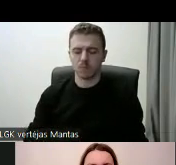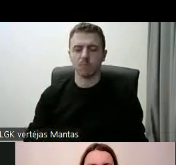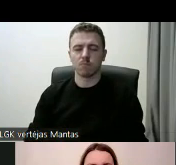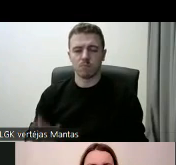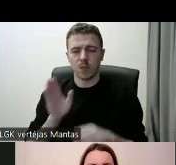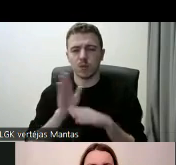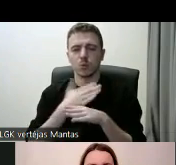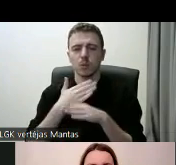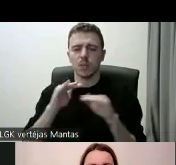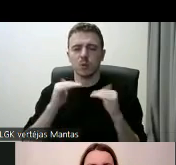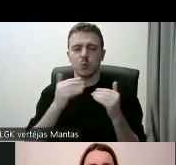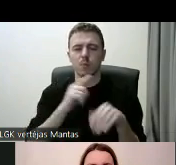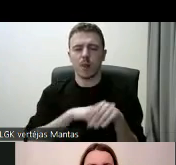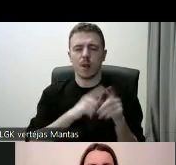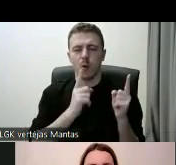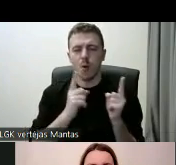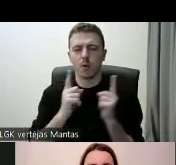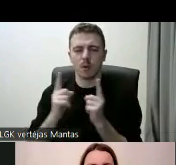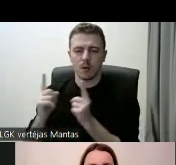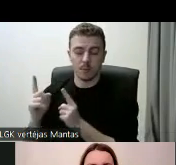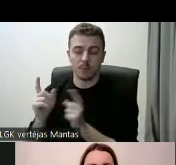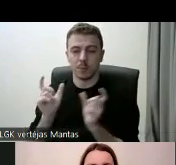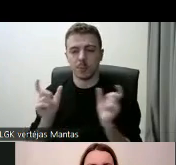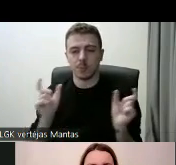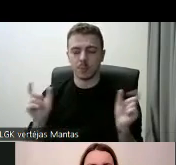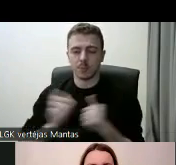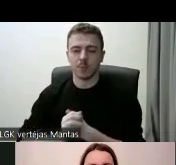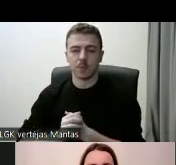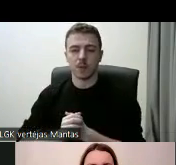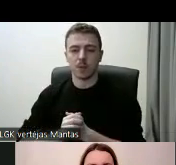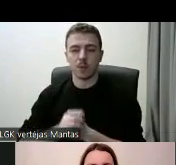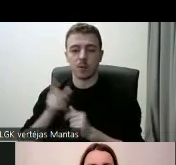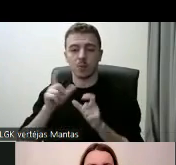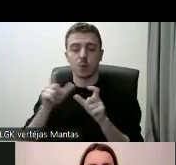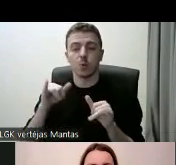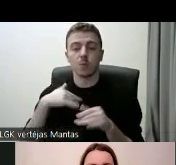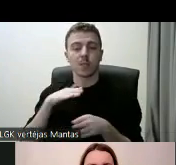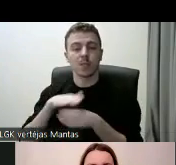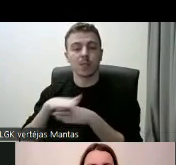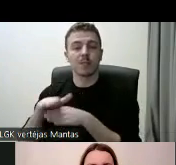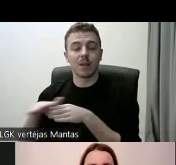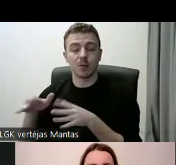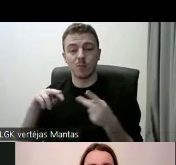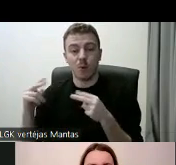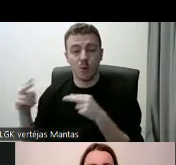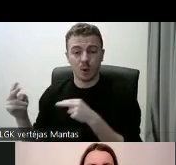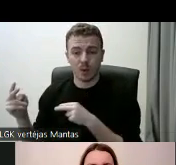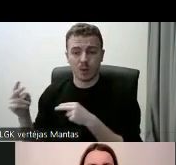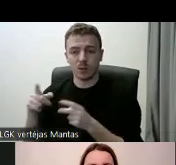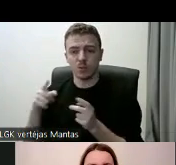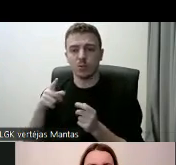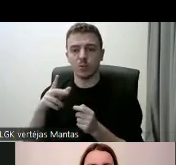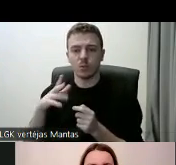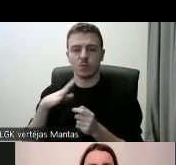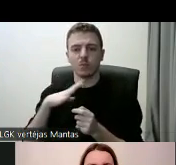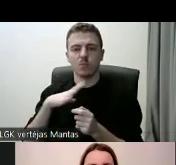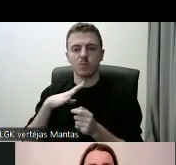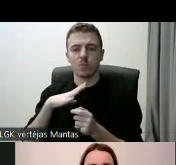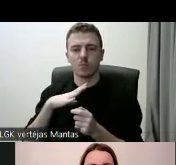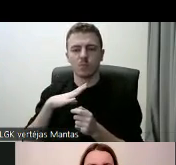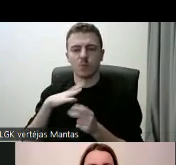Ir ši mokykla, kurioje mes įgyvendinome pokyčius, patyrė tokius